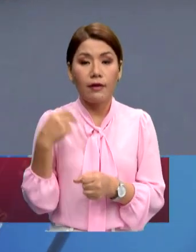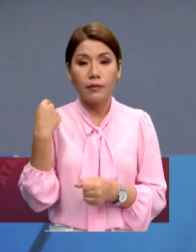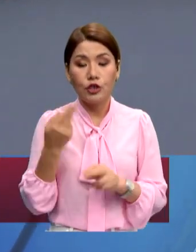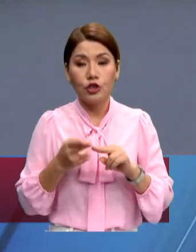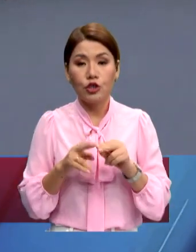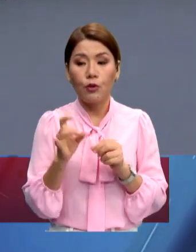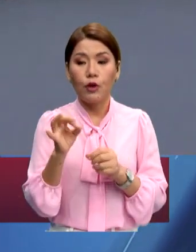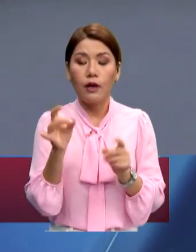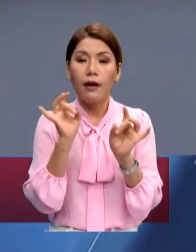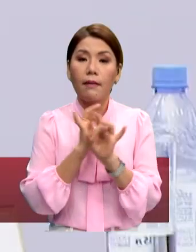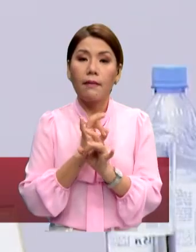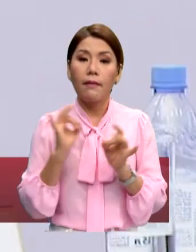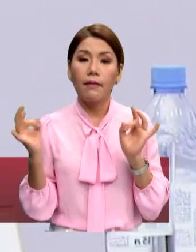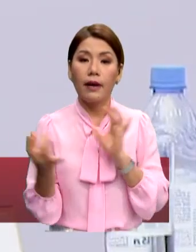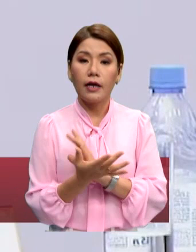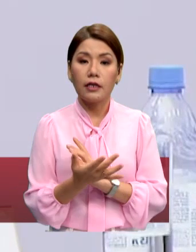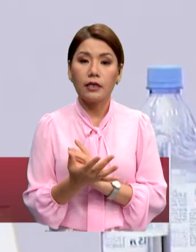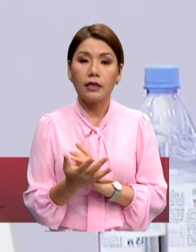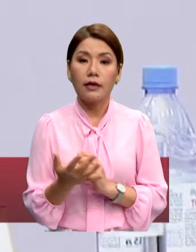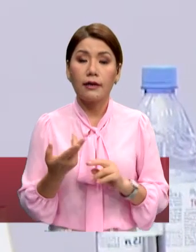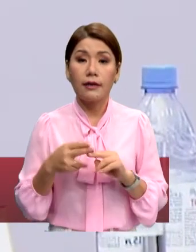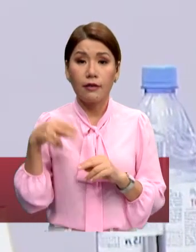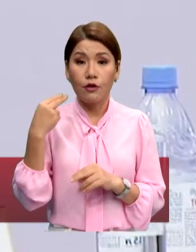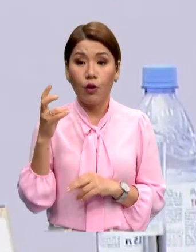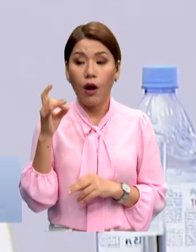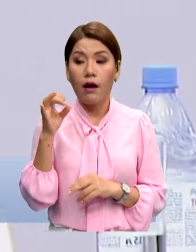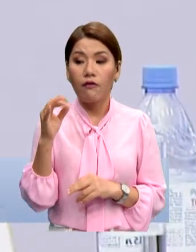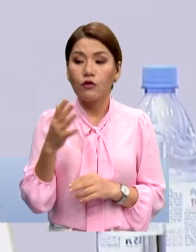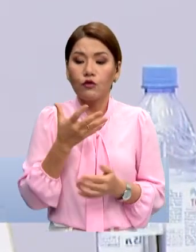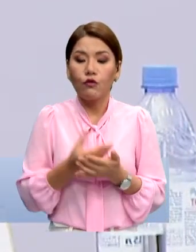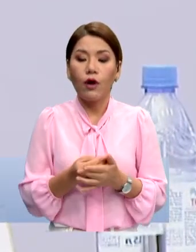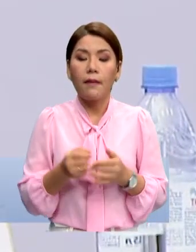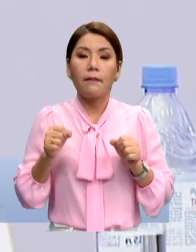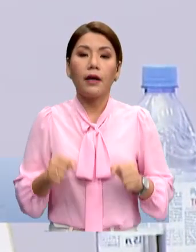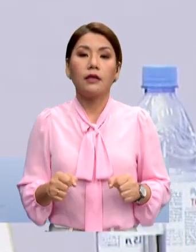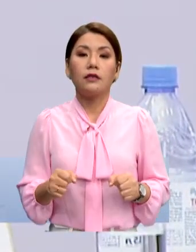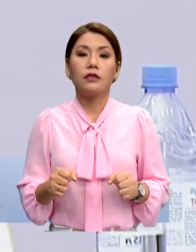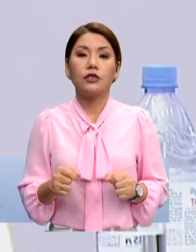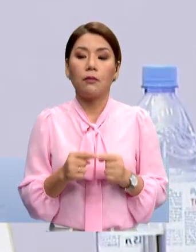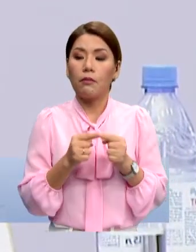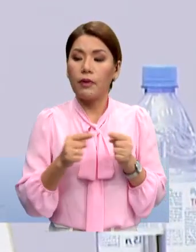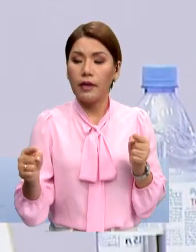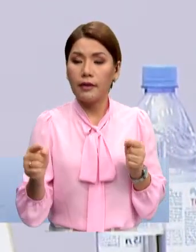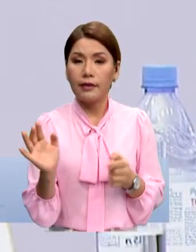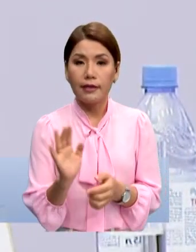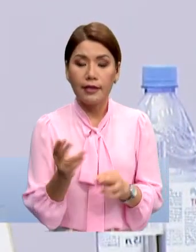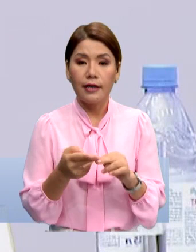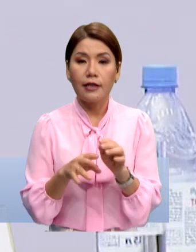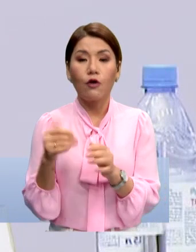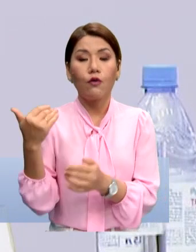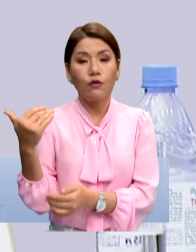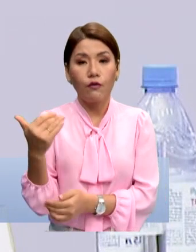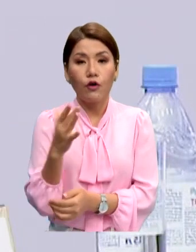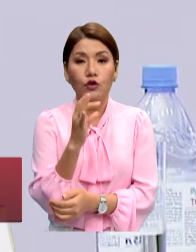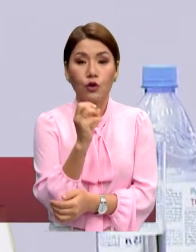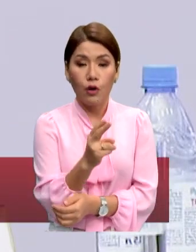на пике популярности. По сути, то президент Токаев, он не продлевает себе полномочия. Если мы, допустим, у него